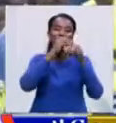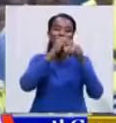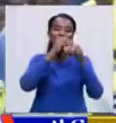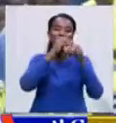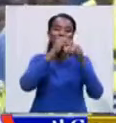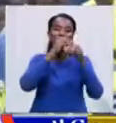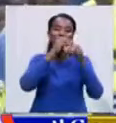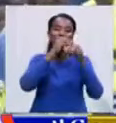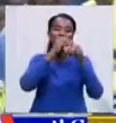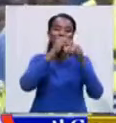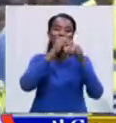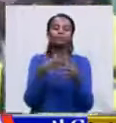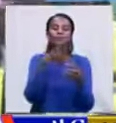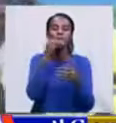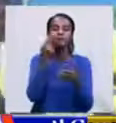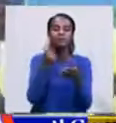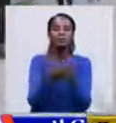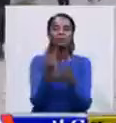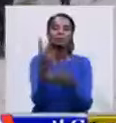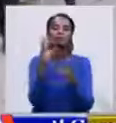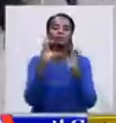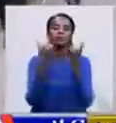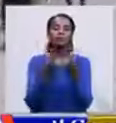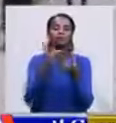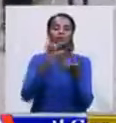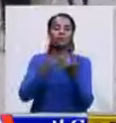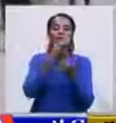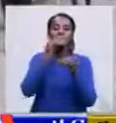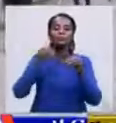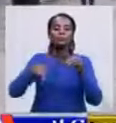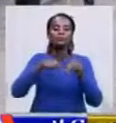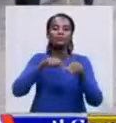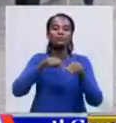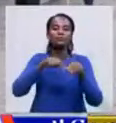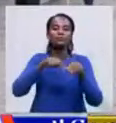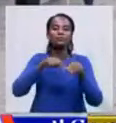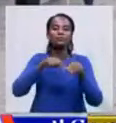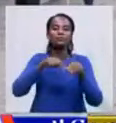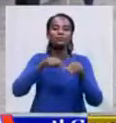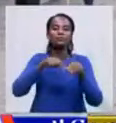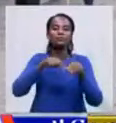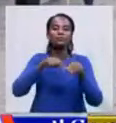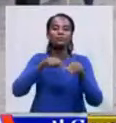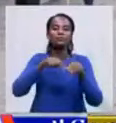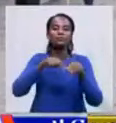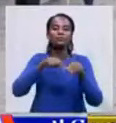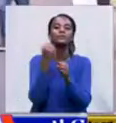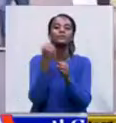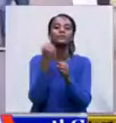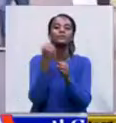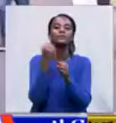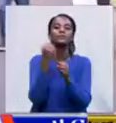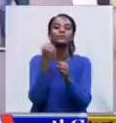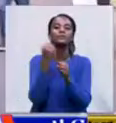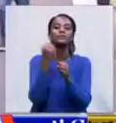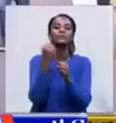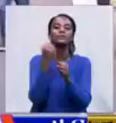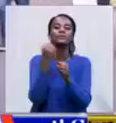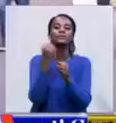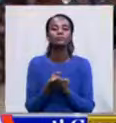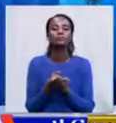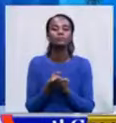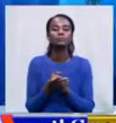ጋር በመተባበር በእነዚህ ሁለት ክፍለ ከተሞች የእግር ጉዞ በማድረግ የግንዛቤ ማስጨበጫ ስራዎችን አከናውኗል።